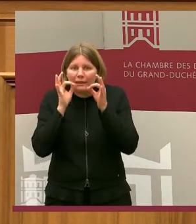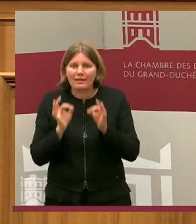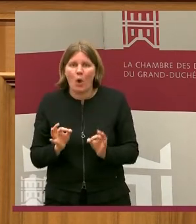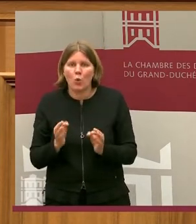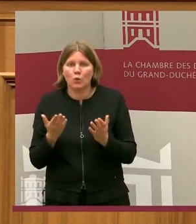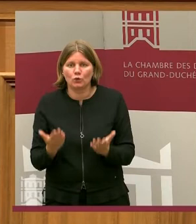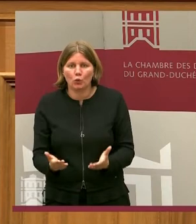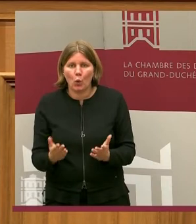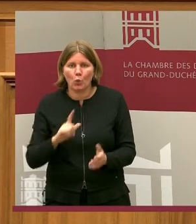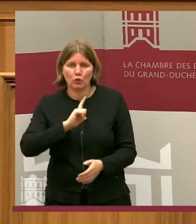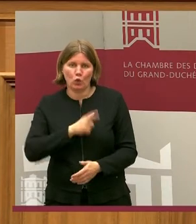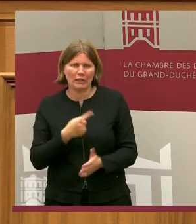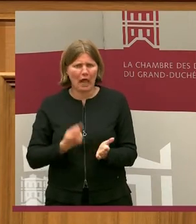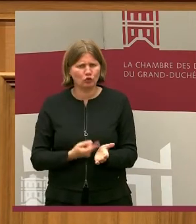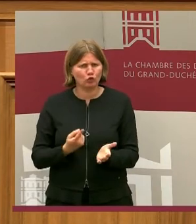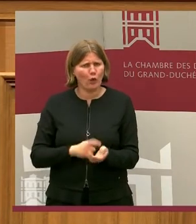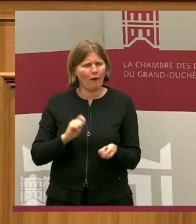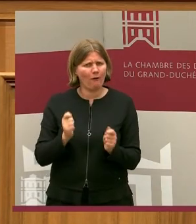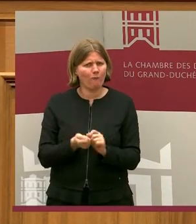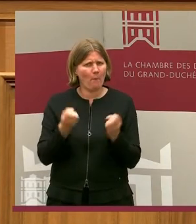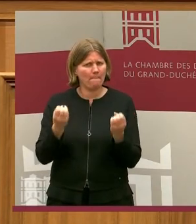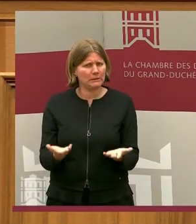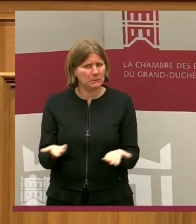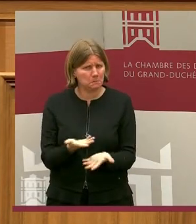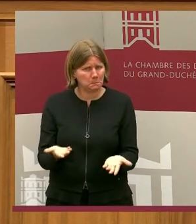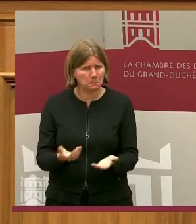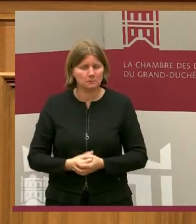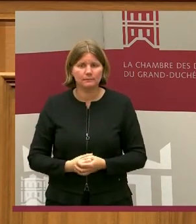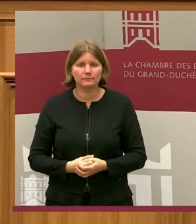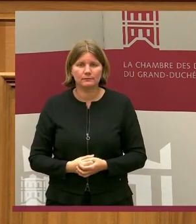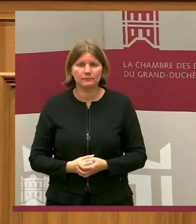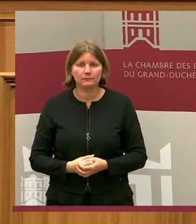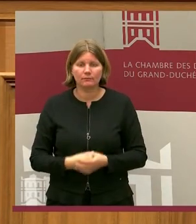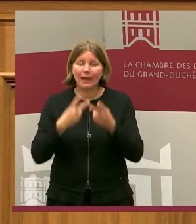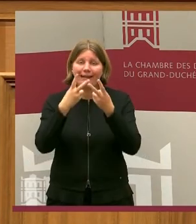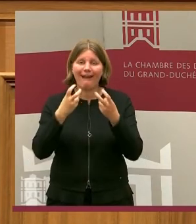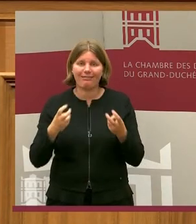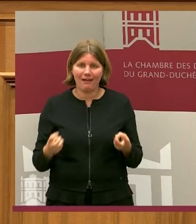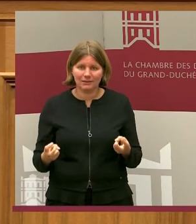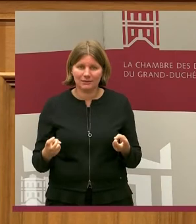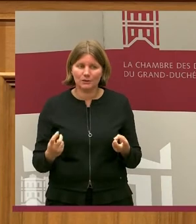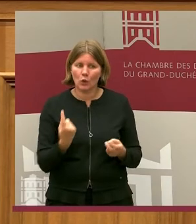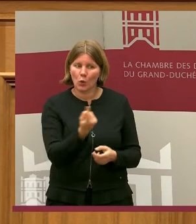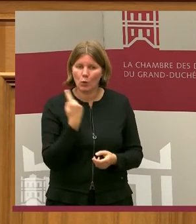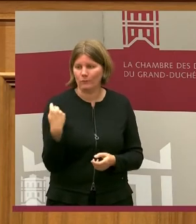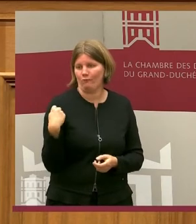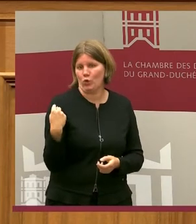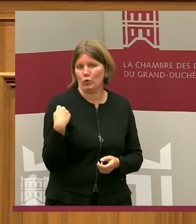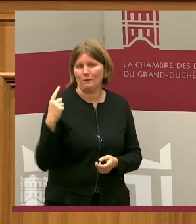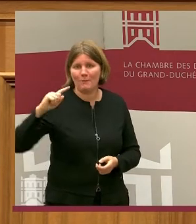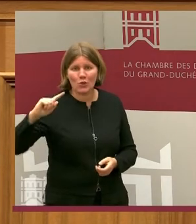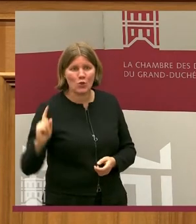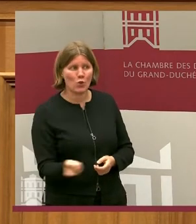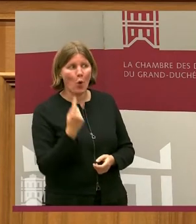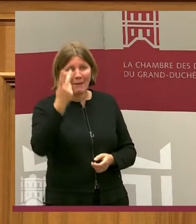eine Sozialsteuerreform geschieht wird. Caritas hat uns für kurzem nach ein Jahr